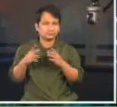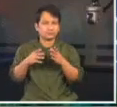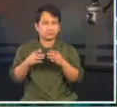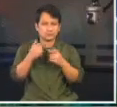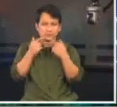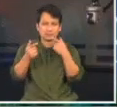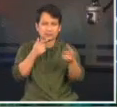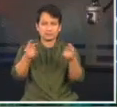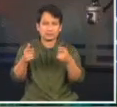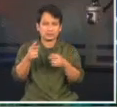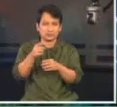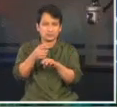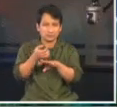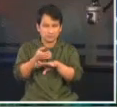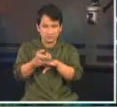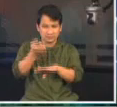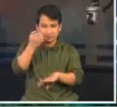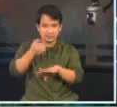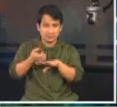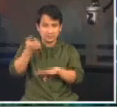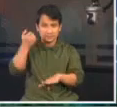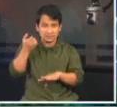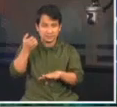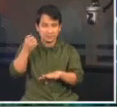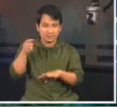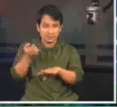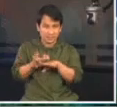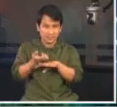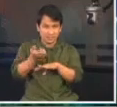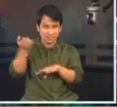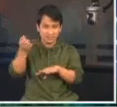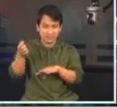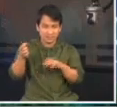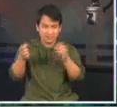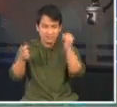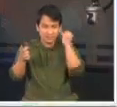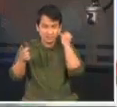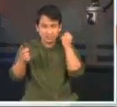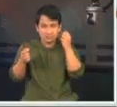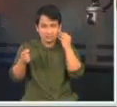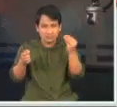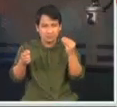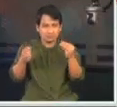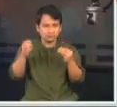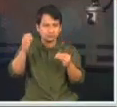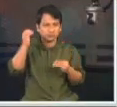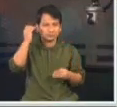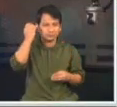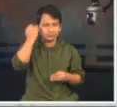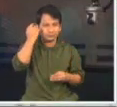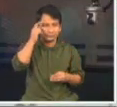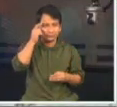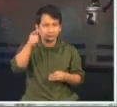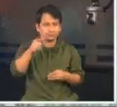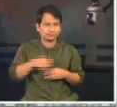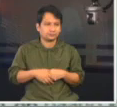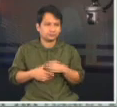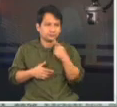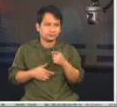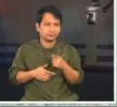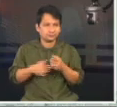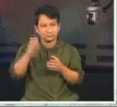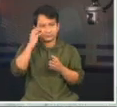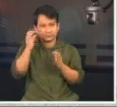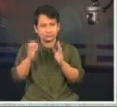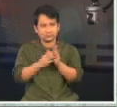pagbati sa engagement ni nakapatid host Jessie Mendiola at Luis Manzano. Ipinost ni Jessie nitong weekend ang